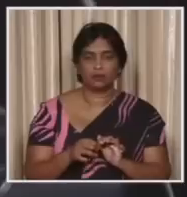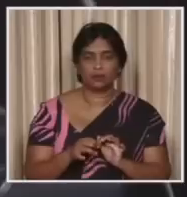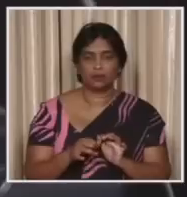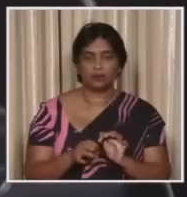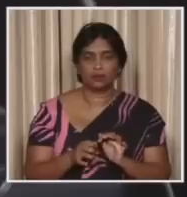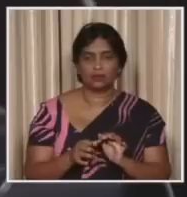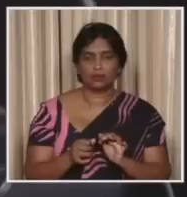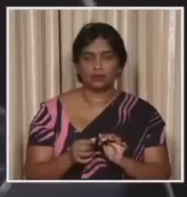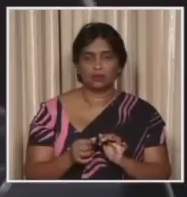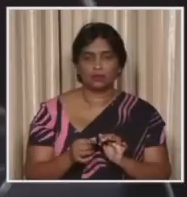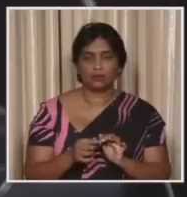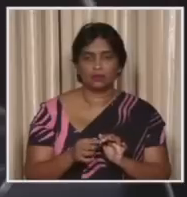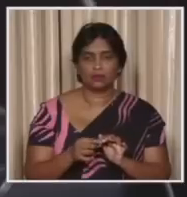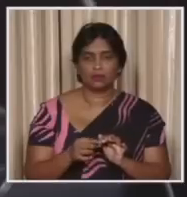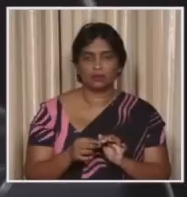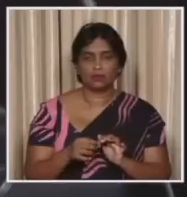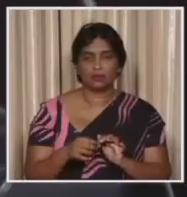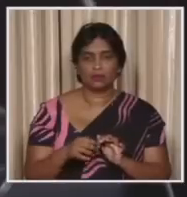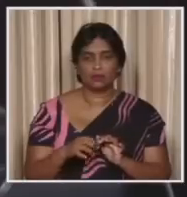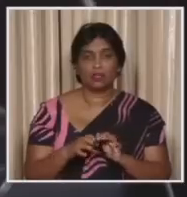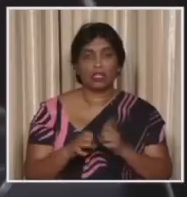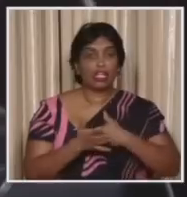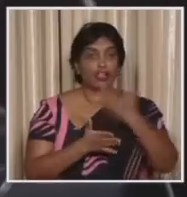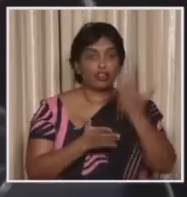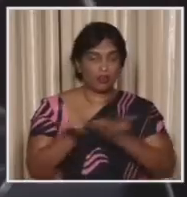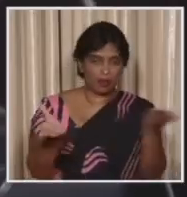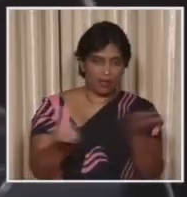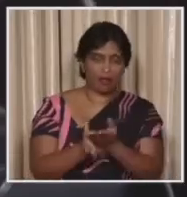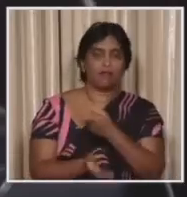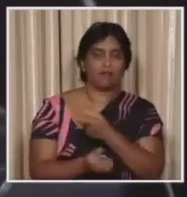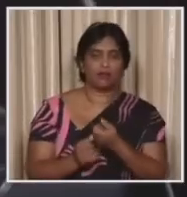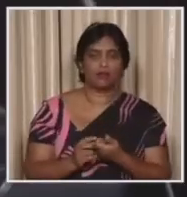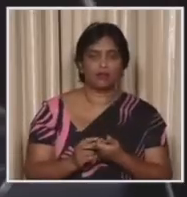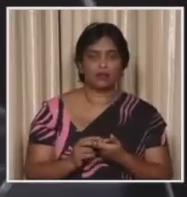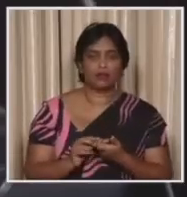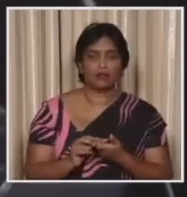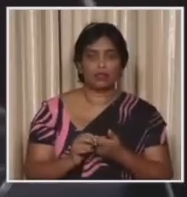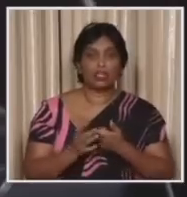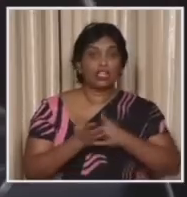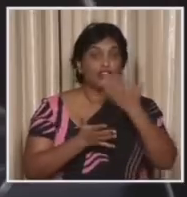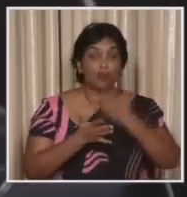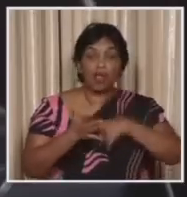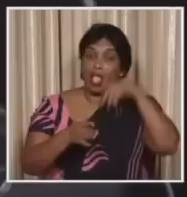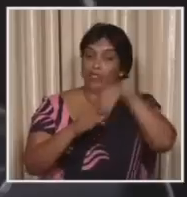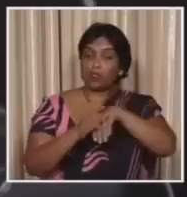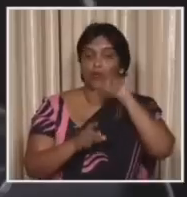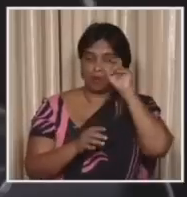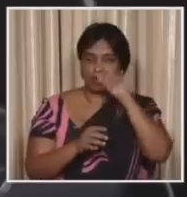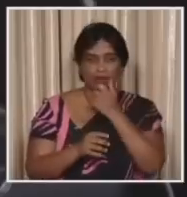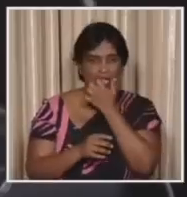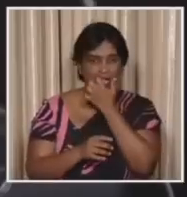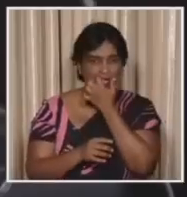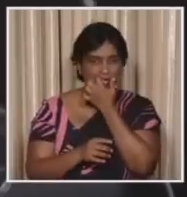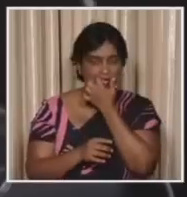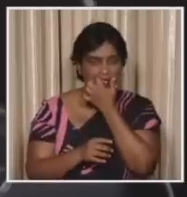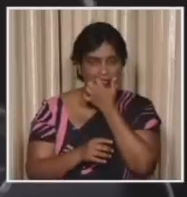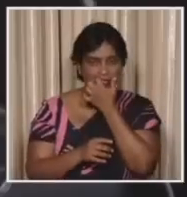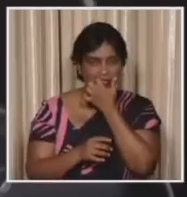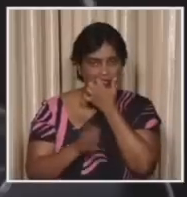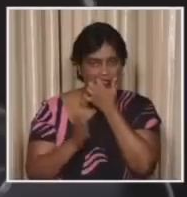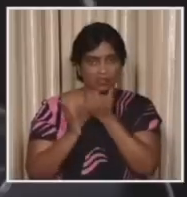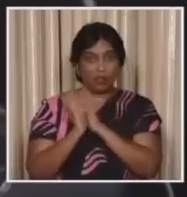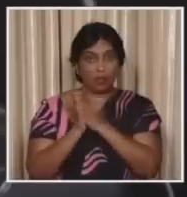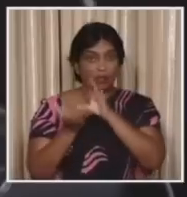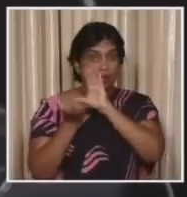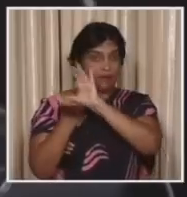මේ කොලේ තියෙන මේක ඇස්සේ කොමිෂන් වාර්තාවේ ඇස්සේ. ඔබතුමා වාර්තාව ඇතුලේ කියවන්න මට ඒක දැන් ඔබතුමාට වාර්තාව ඒ පොත පිටින් මම